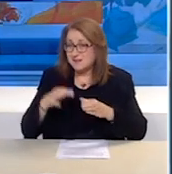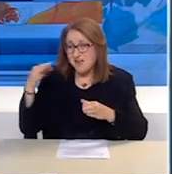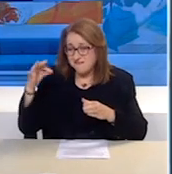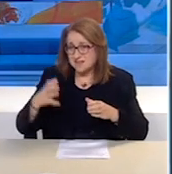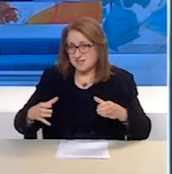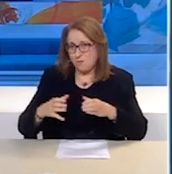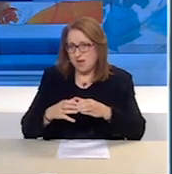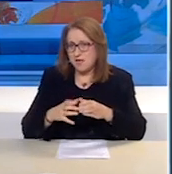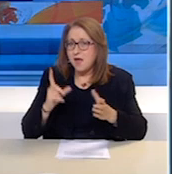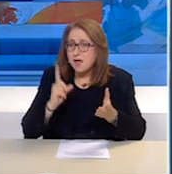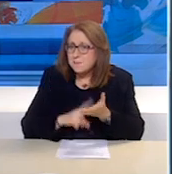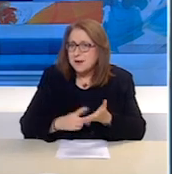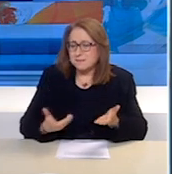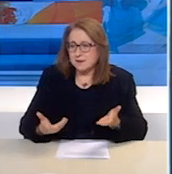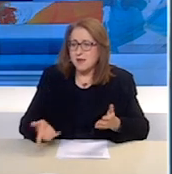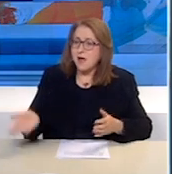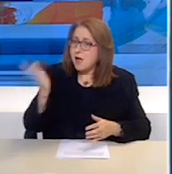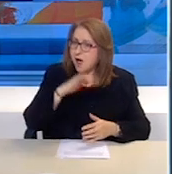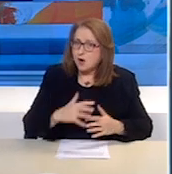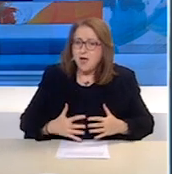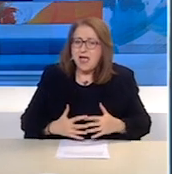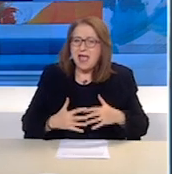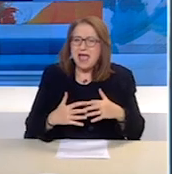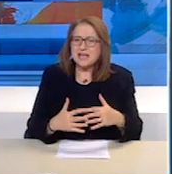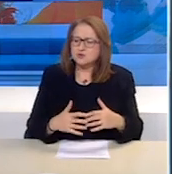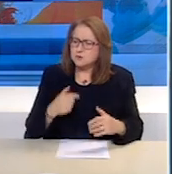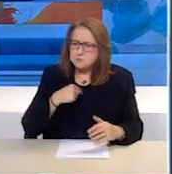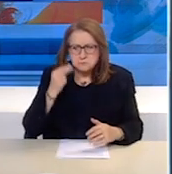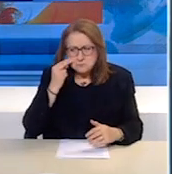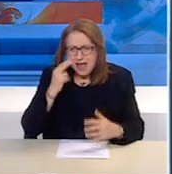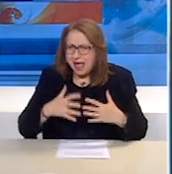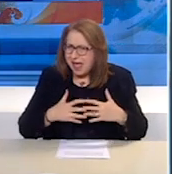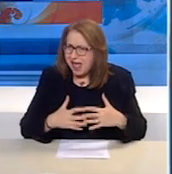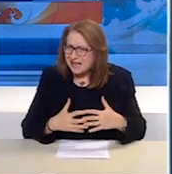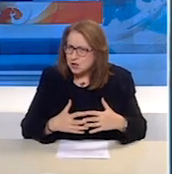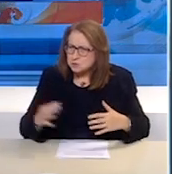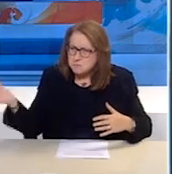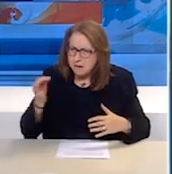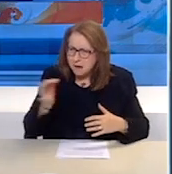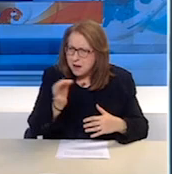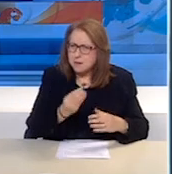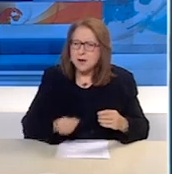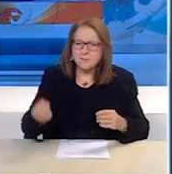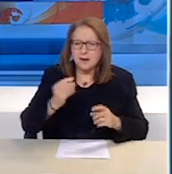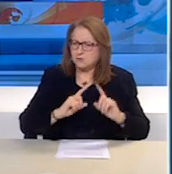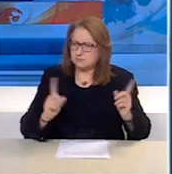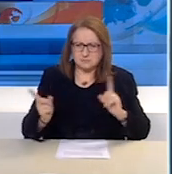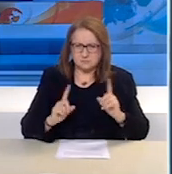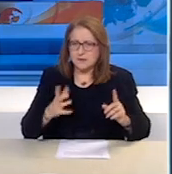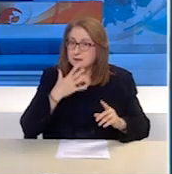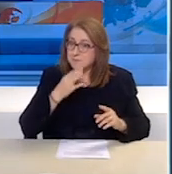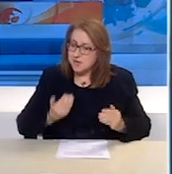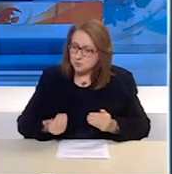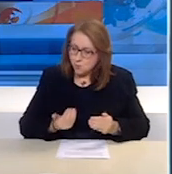ότι οι έγκυες γυναίκες δεν φαίνεται να επηρεάζονται περισσότερο από αυτήν την επιδημία. Τα νεογνά ενδεχομένως έχουν μια αυξημένη επαγρύπνηση,